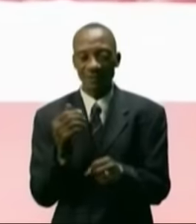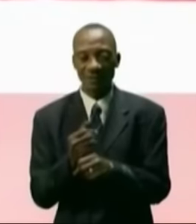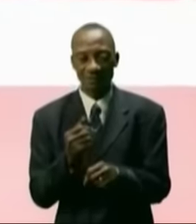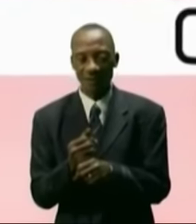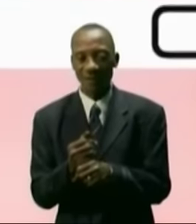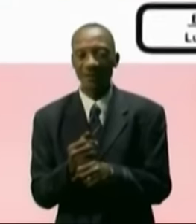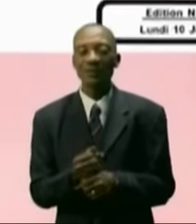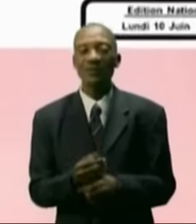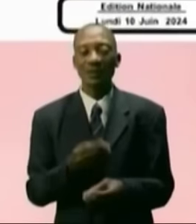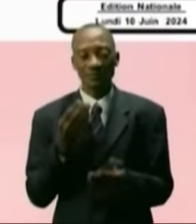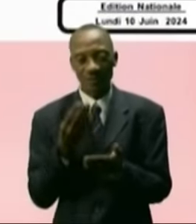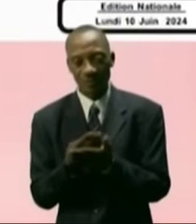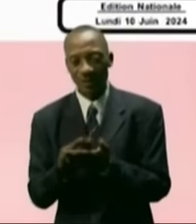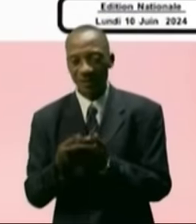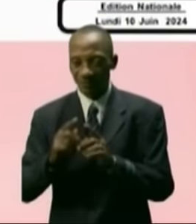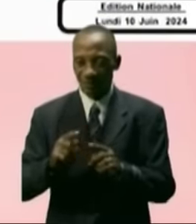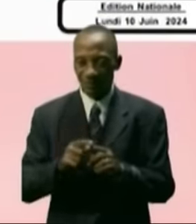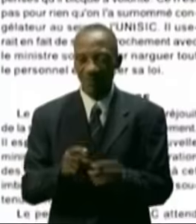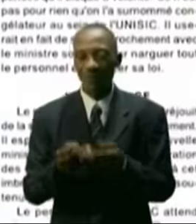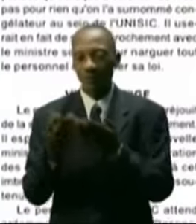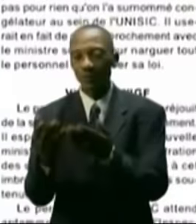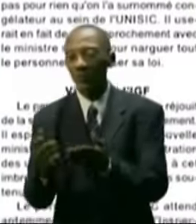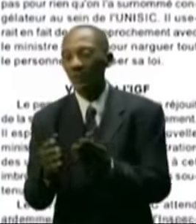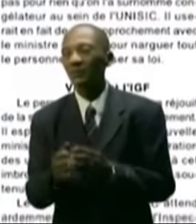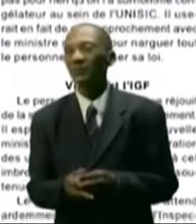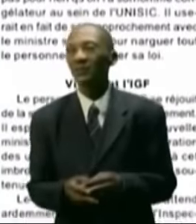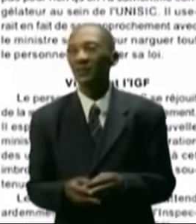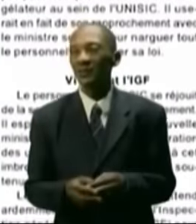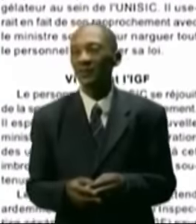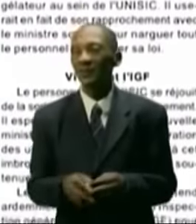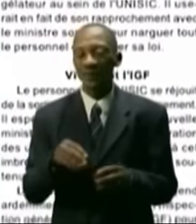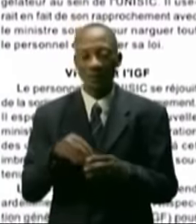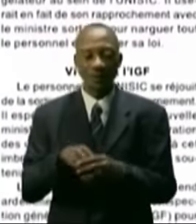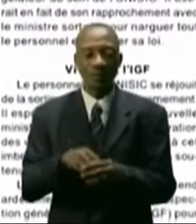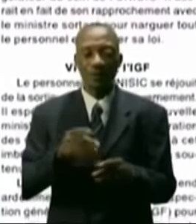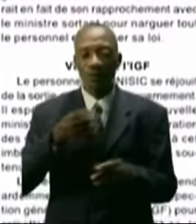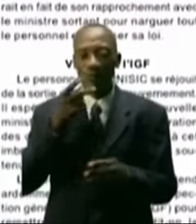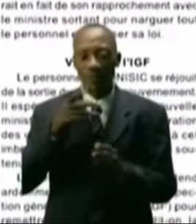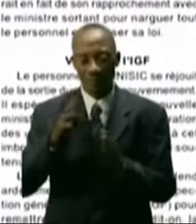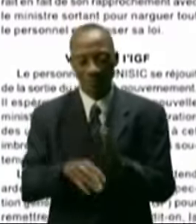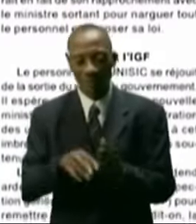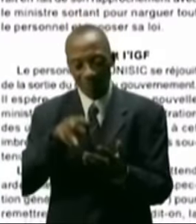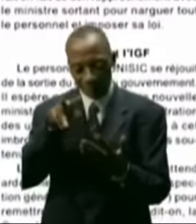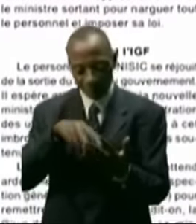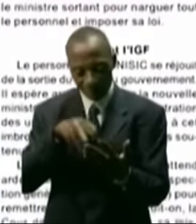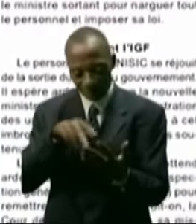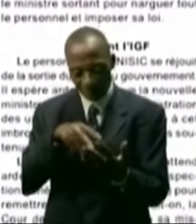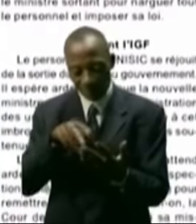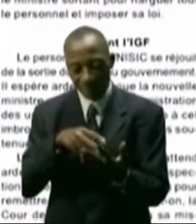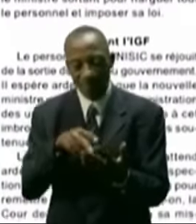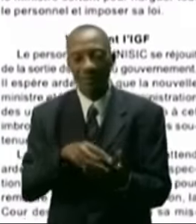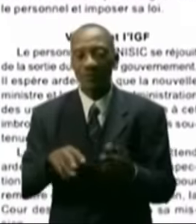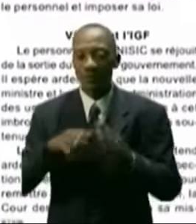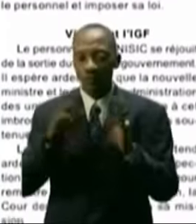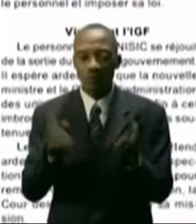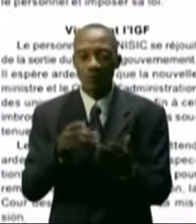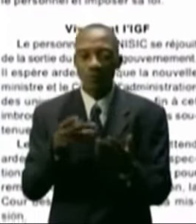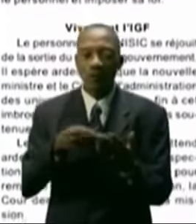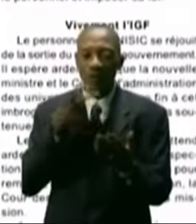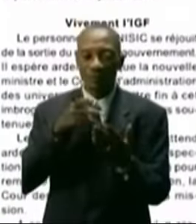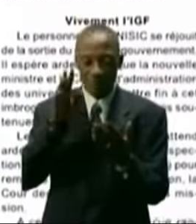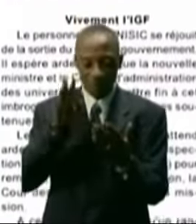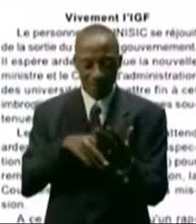la référence plus. Selon le confrère, c'est devenu infernal de travailler à l'Université des sciences de l'information et de